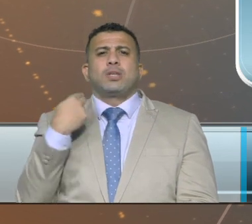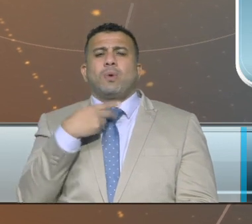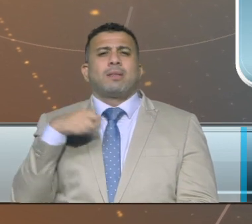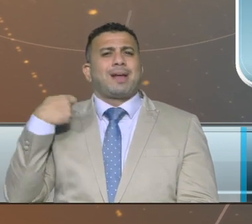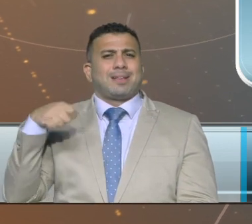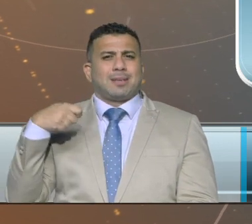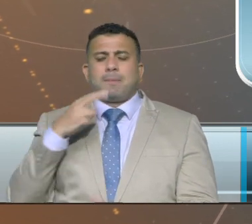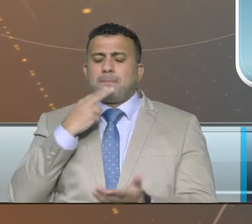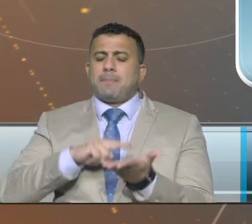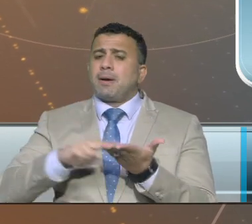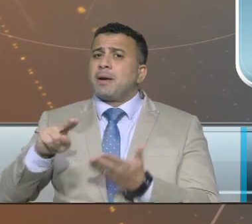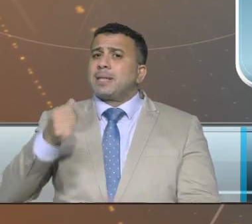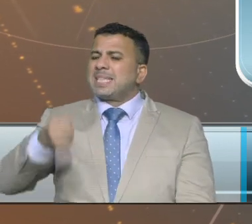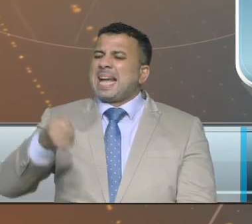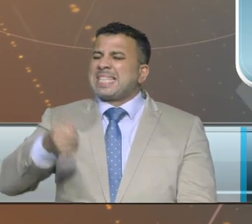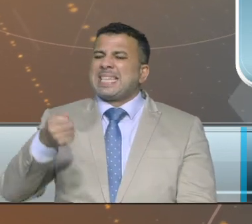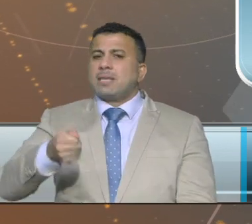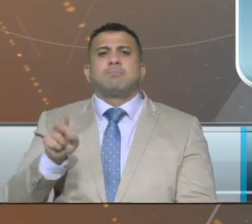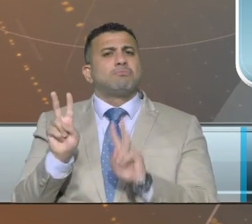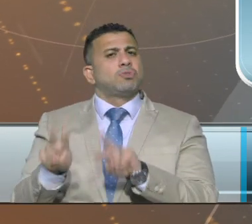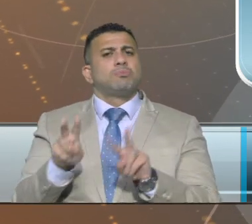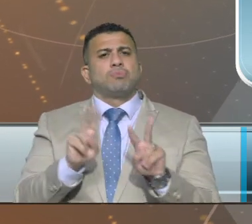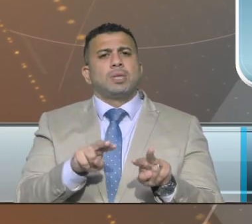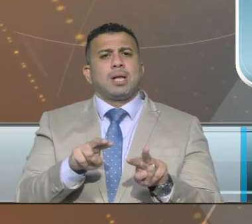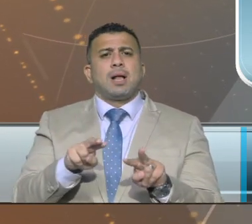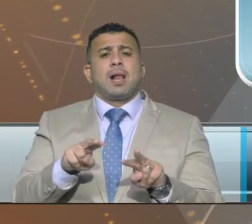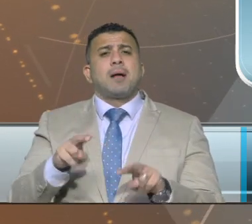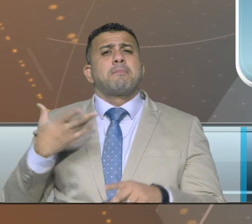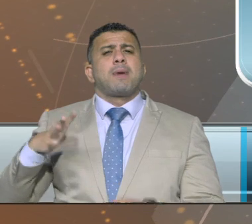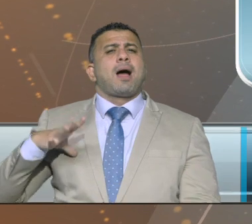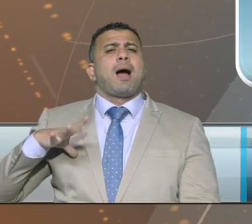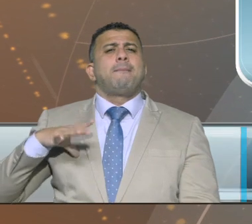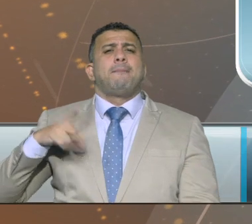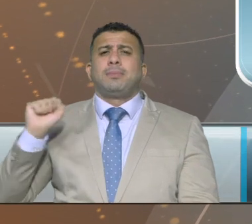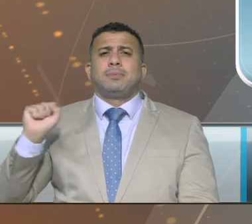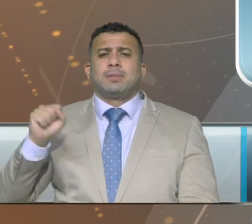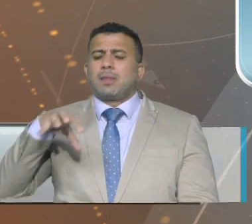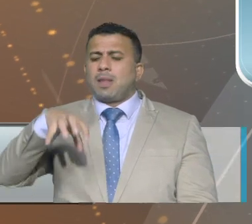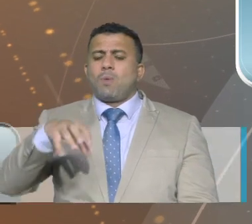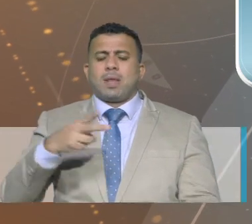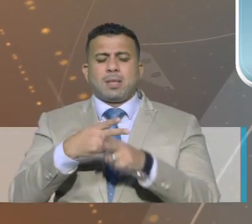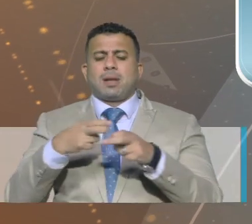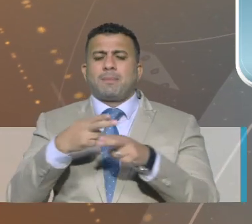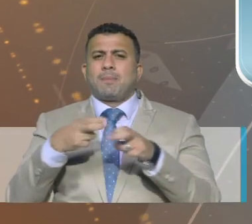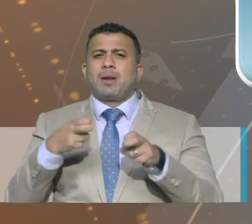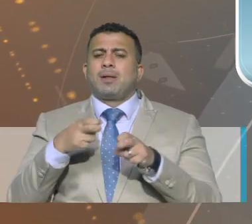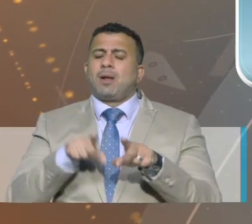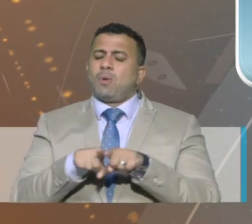وزير ديوان الرئاسه برقيتي تعزيه مماثلتين الى امير دوله الكويت الشقيقه